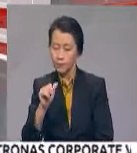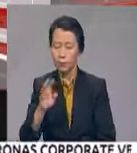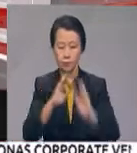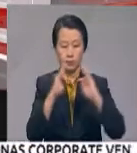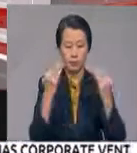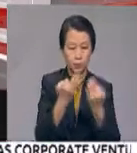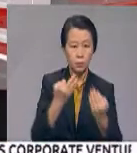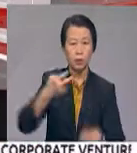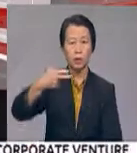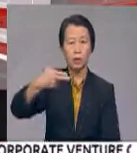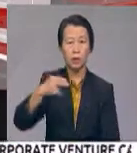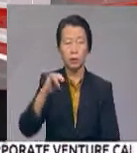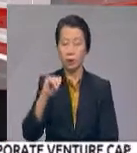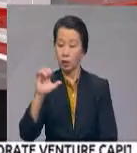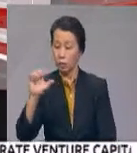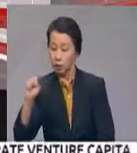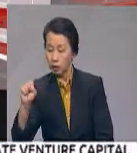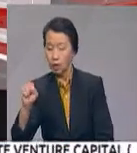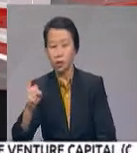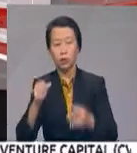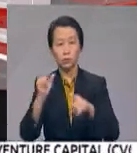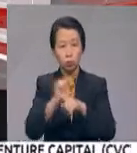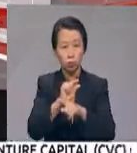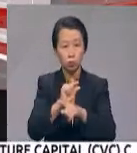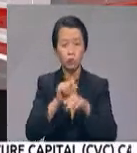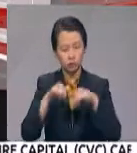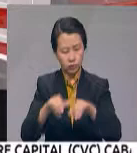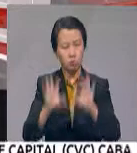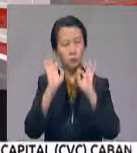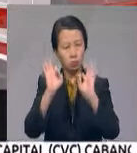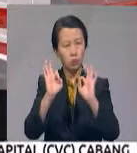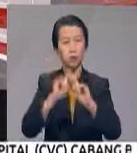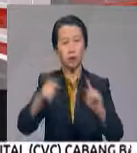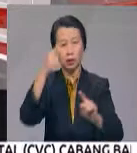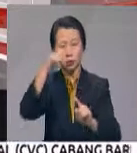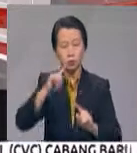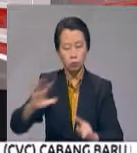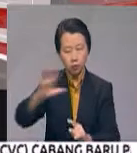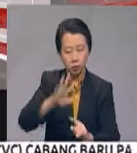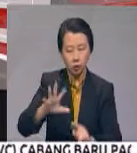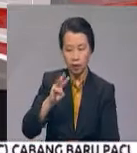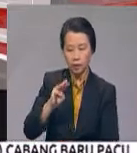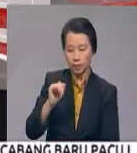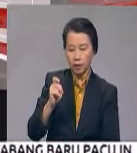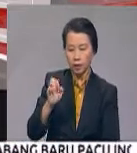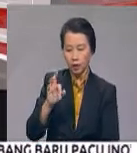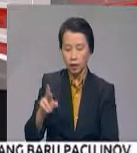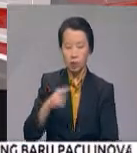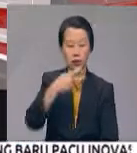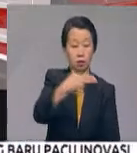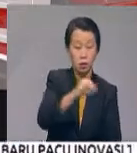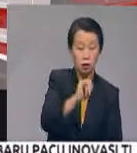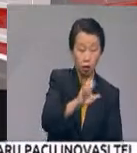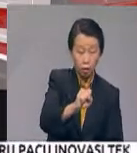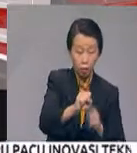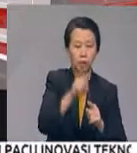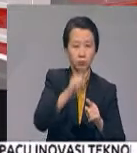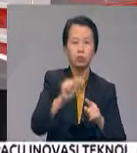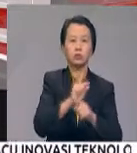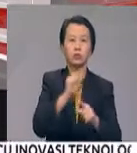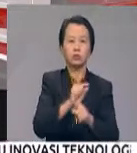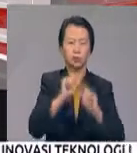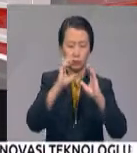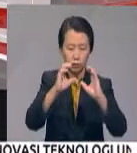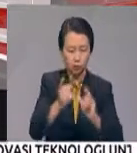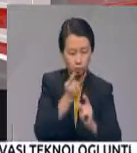rumah his yang digunakan sebelum ini masih relevan namun untuk perangkaan mikro perangkaan his perlu digunakan secara